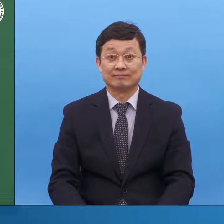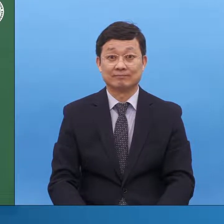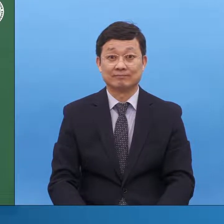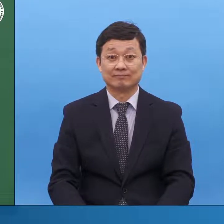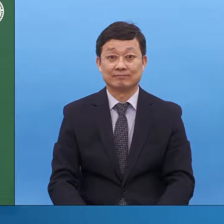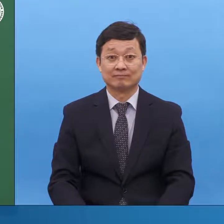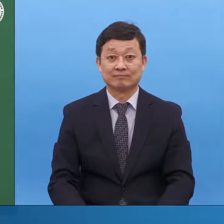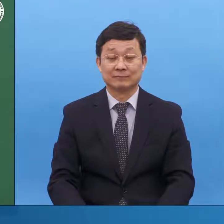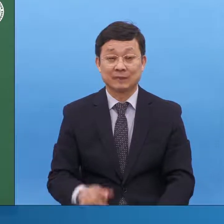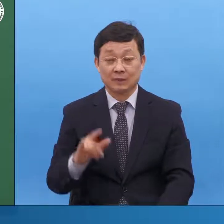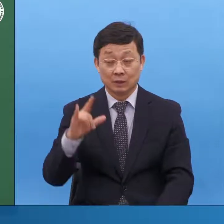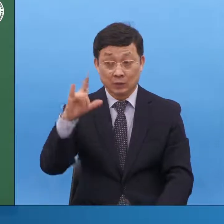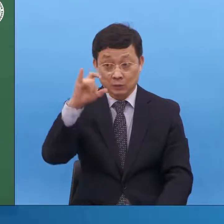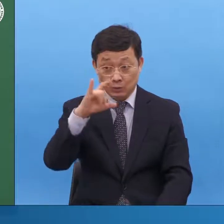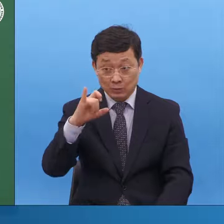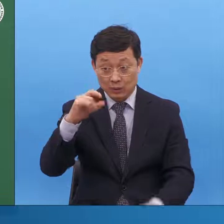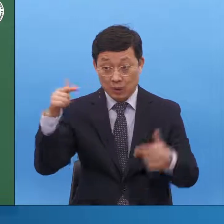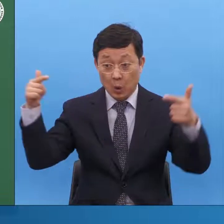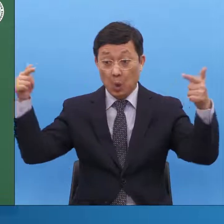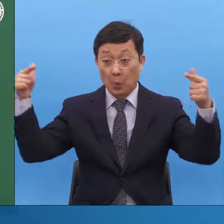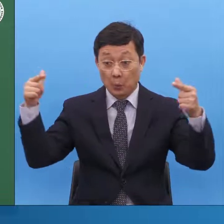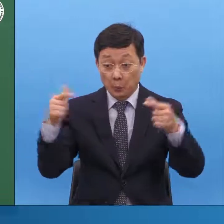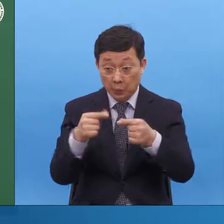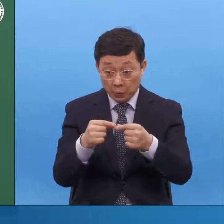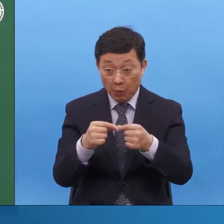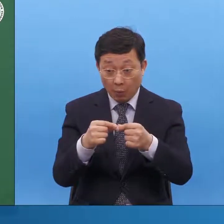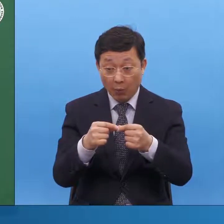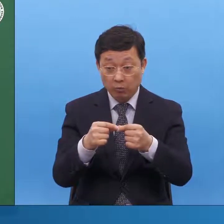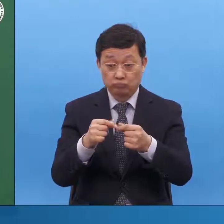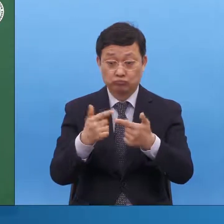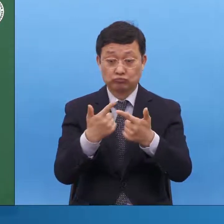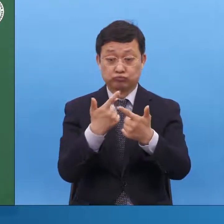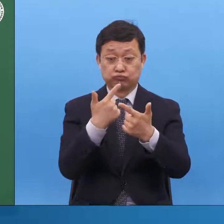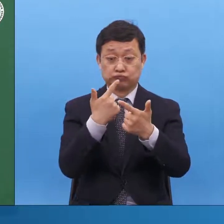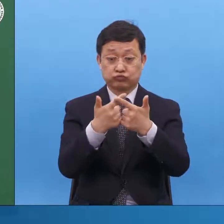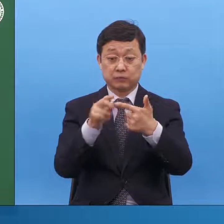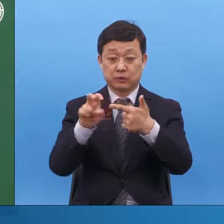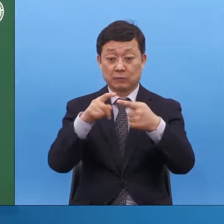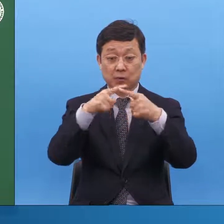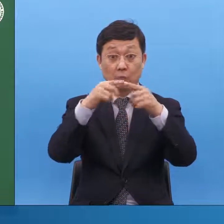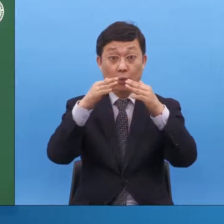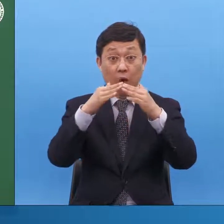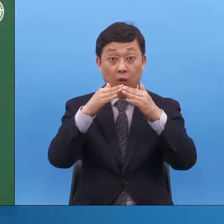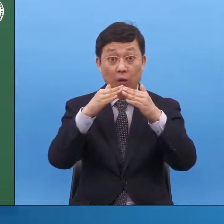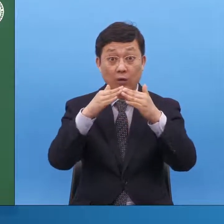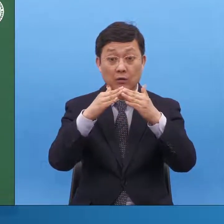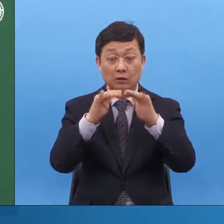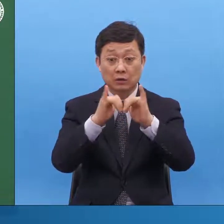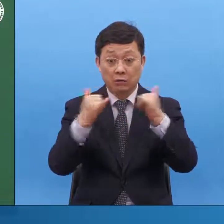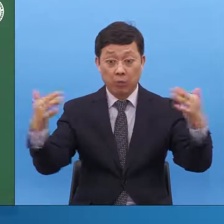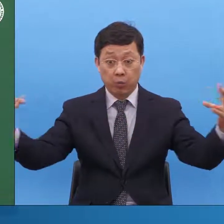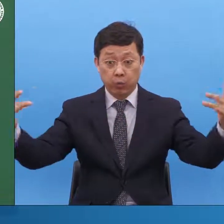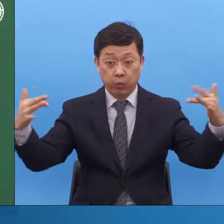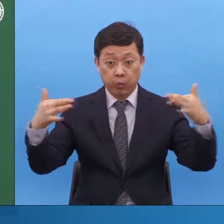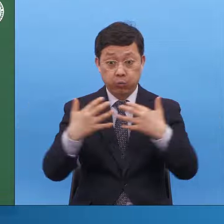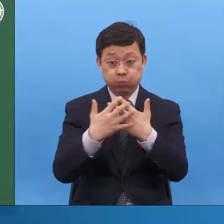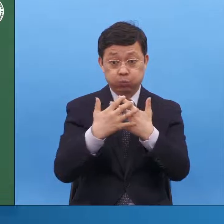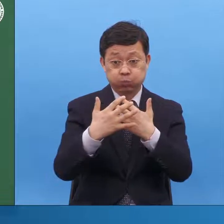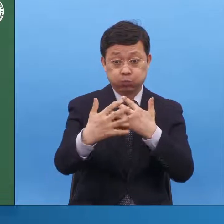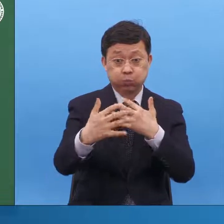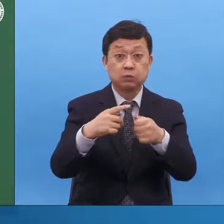다 차더라고요. And because now things have become open with the passing of the pandemic, we see that many people are gathering to the